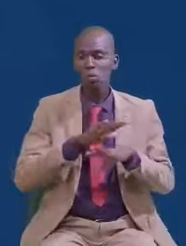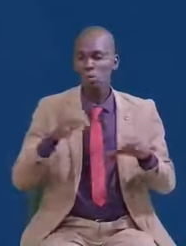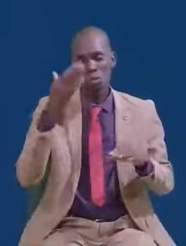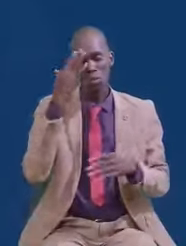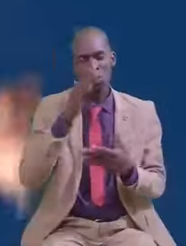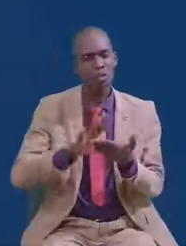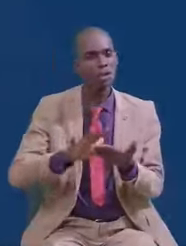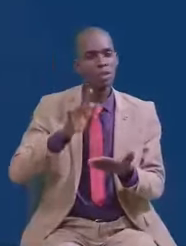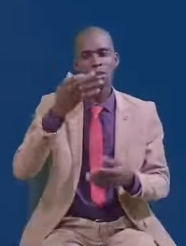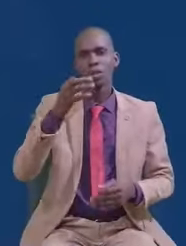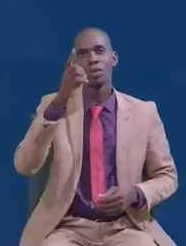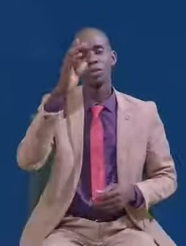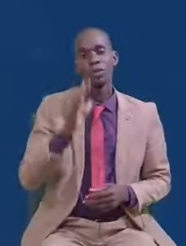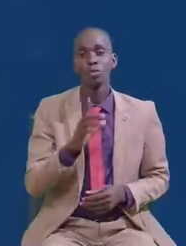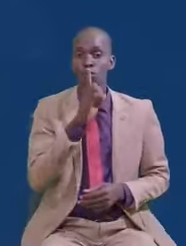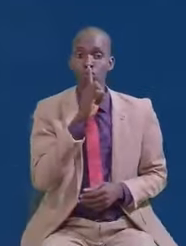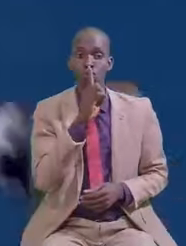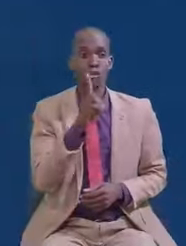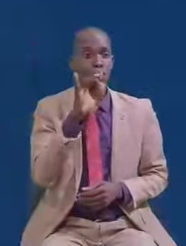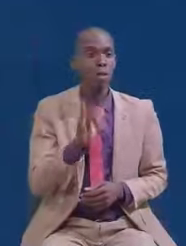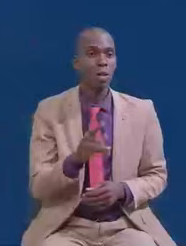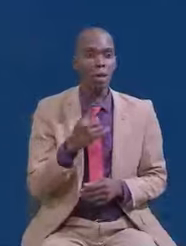Au fait, la Bible a dit